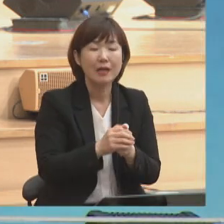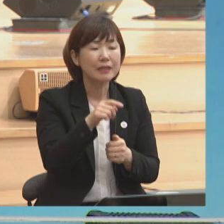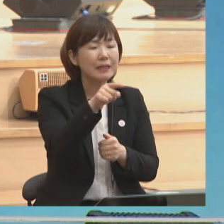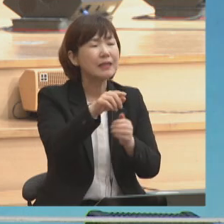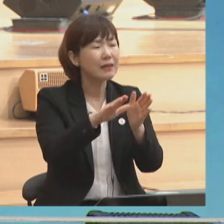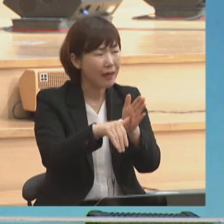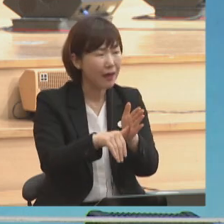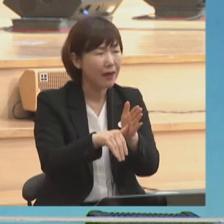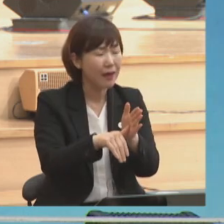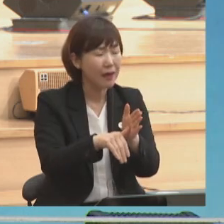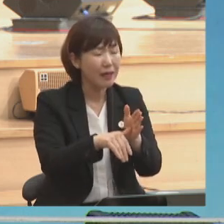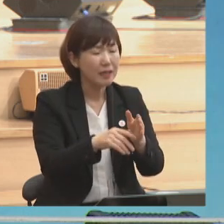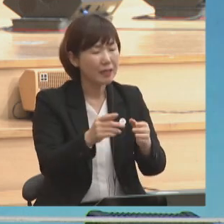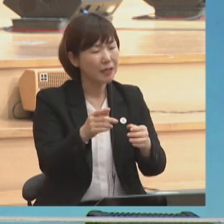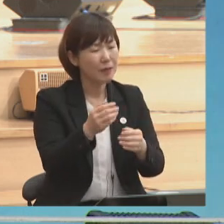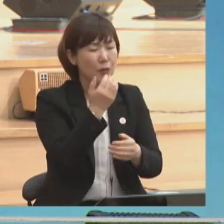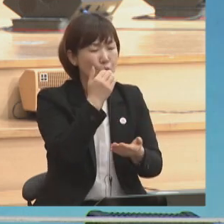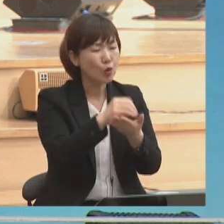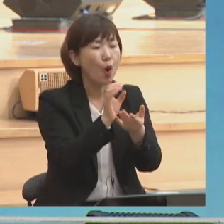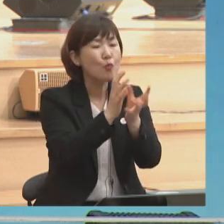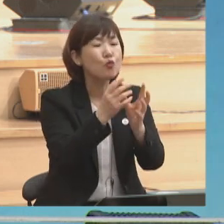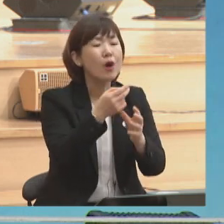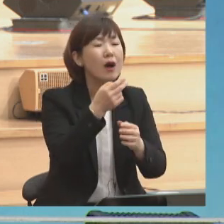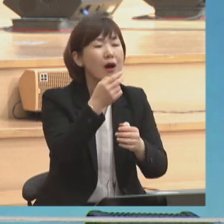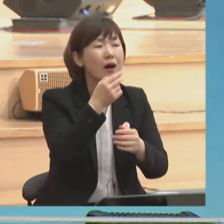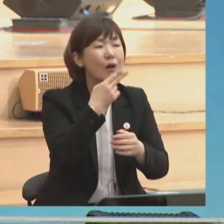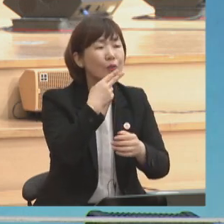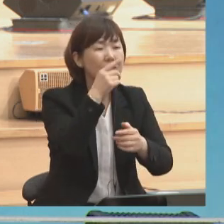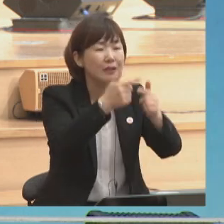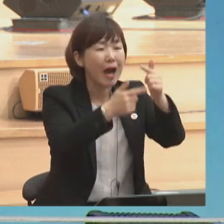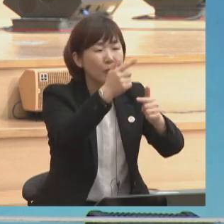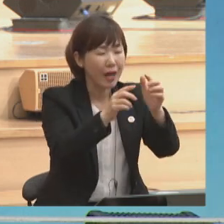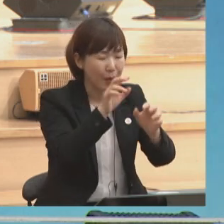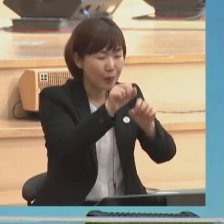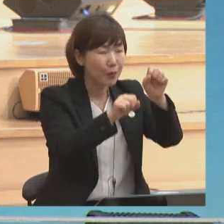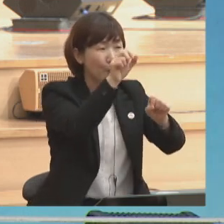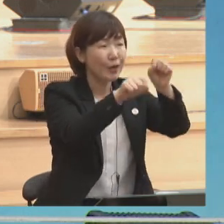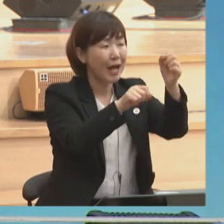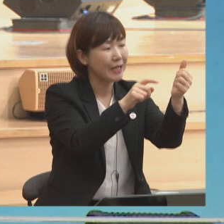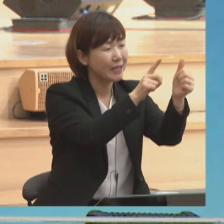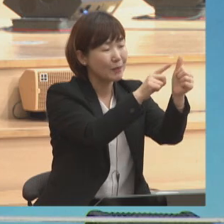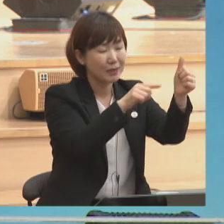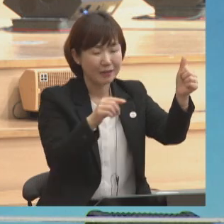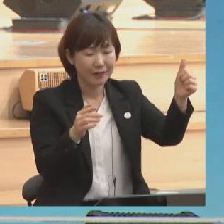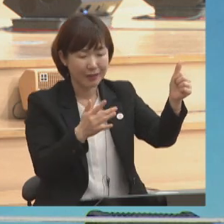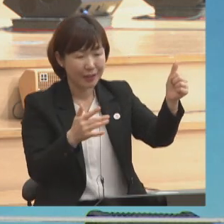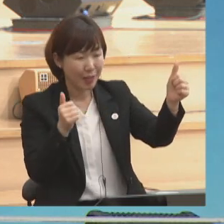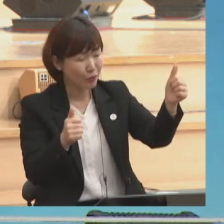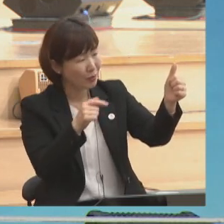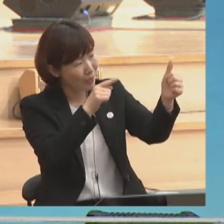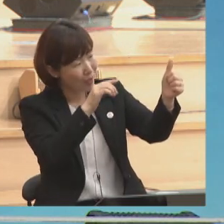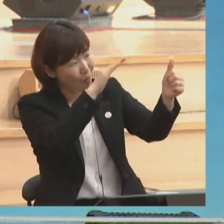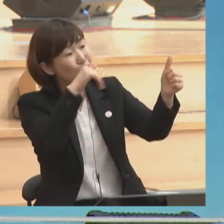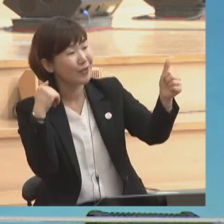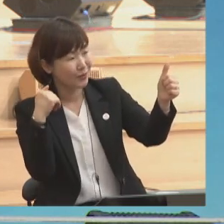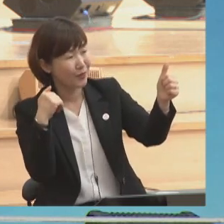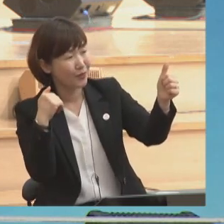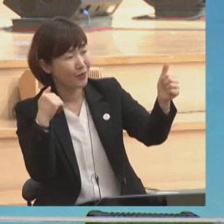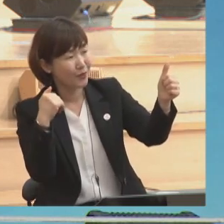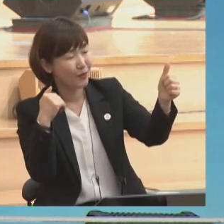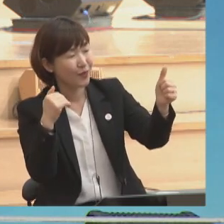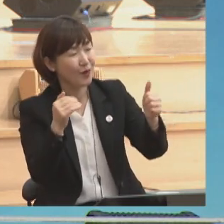하필 그때 돌무화과나무에 올라가 있는 삭개오를 우리 주님이 부르셨던 거죠. 또 오늘